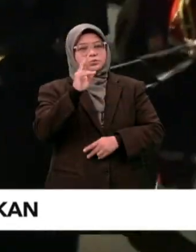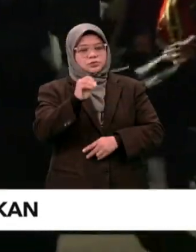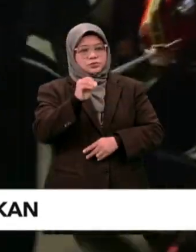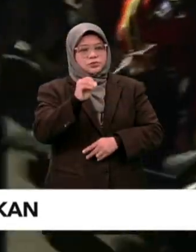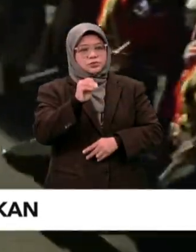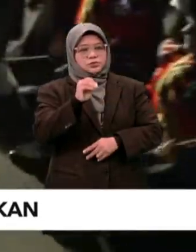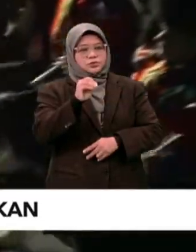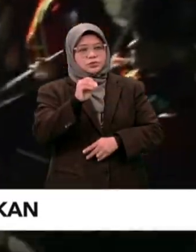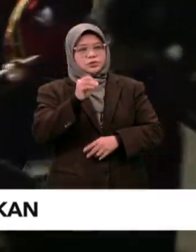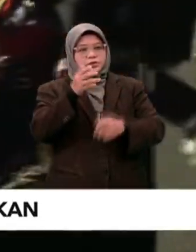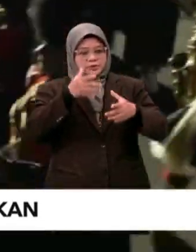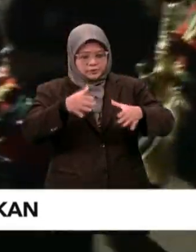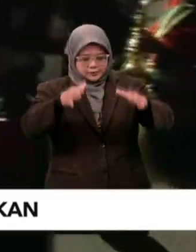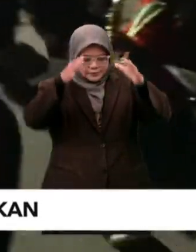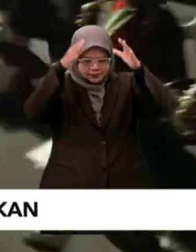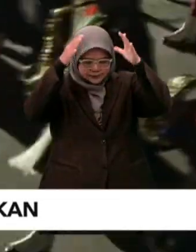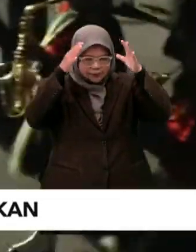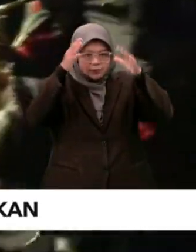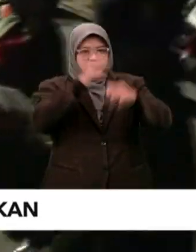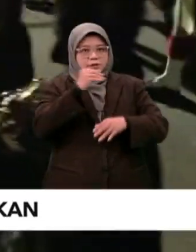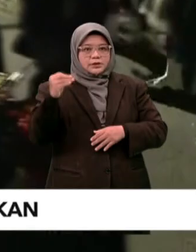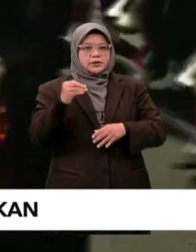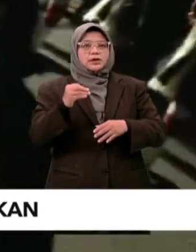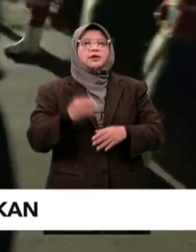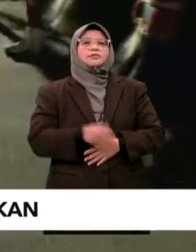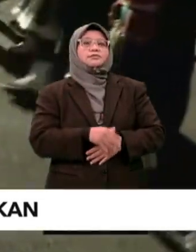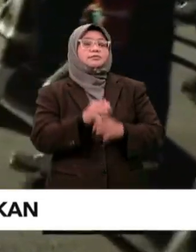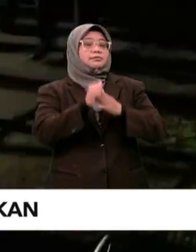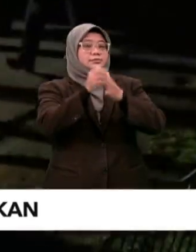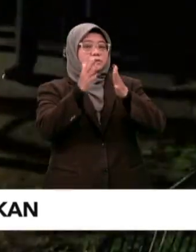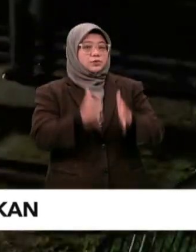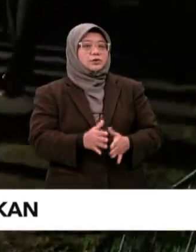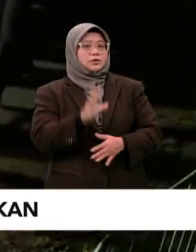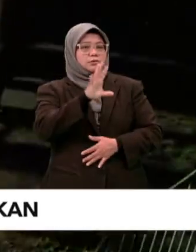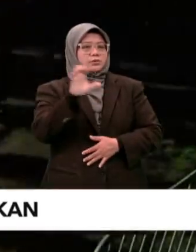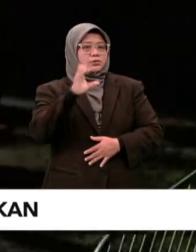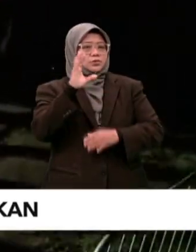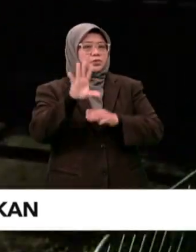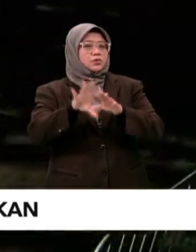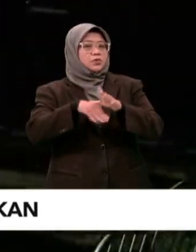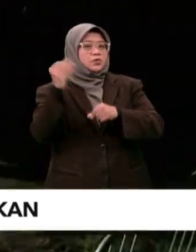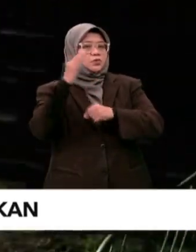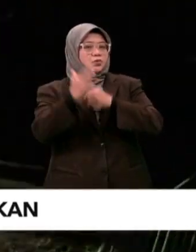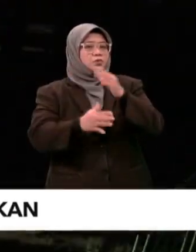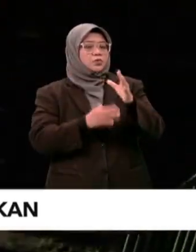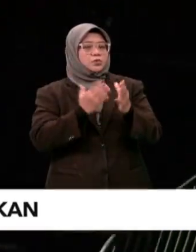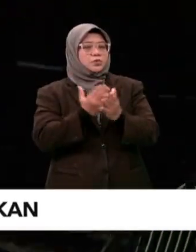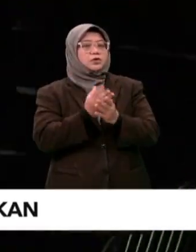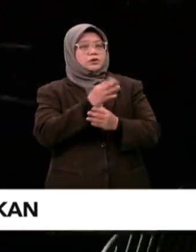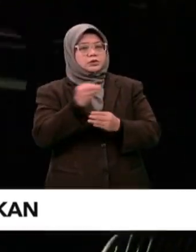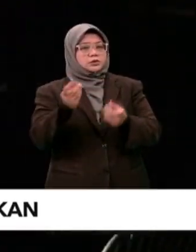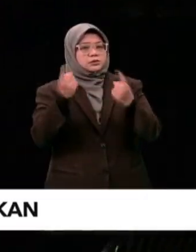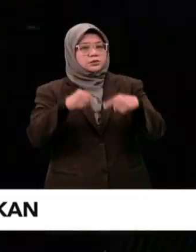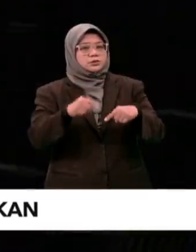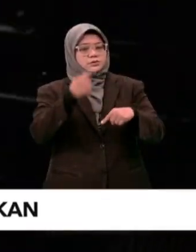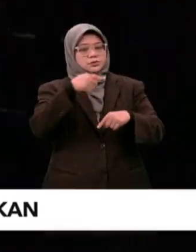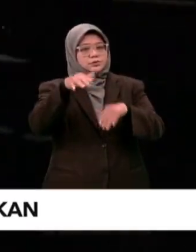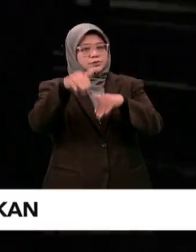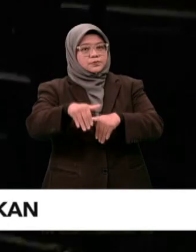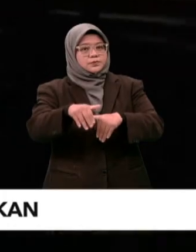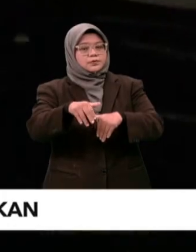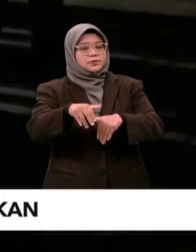menaiki Tahta lebih 500 pemimpin dan kerabat di Raja seluruh dunia dijangkau hadir pada upacara